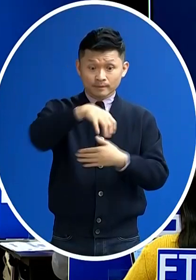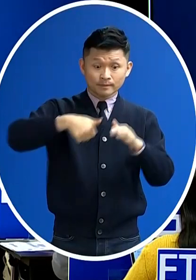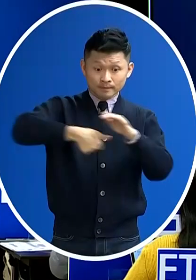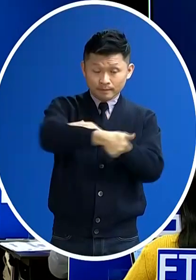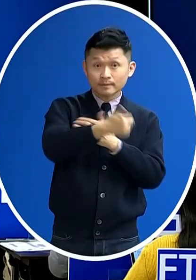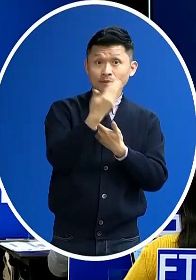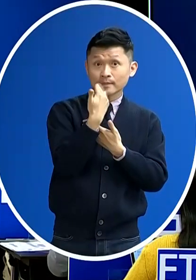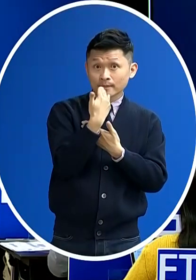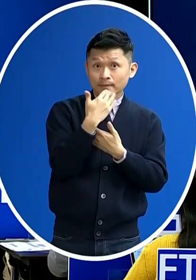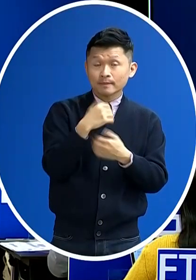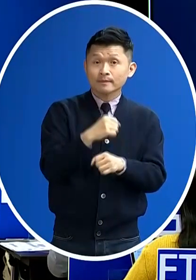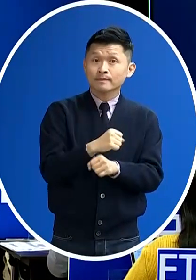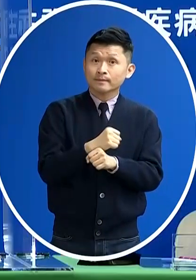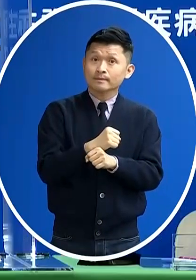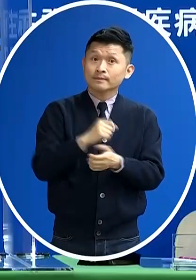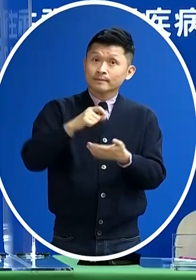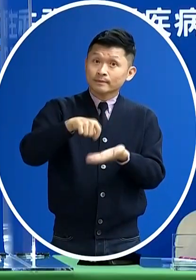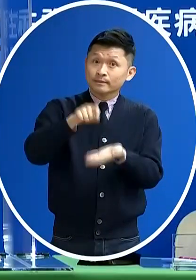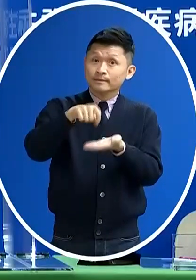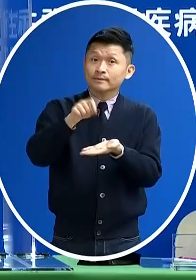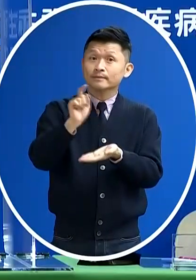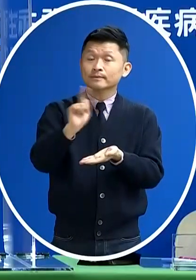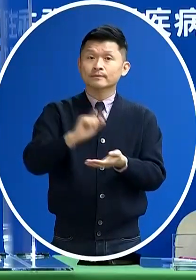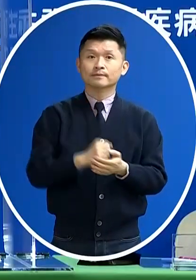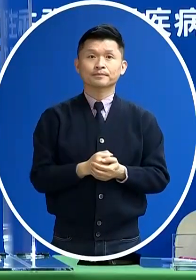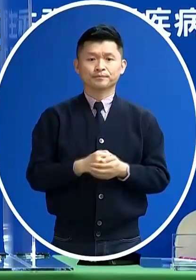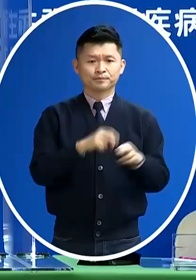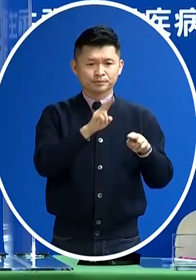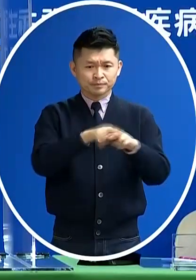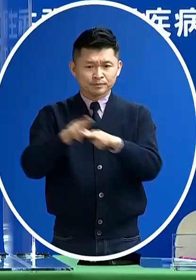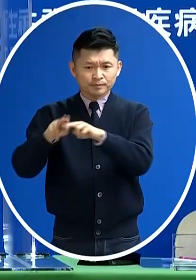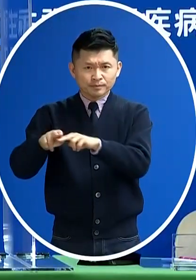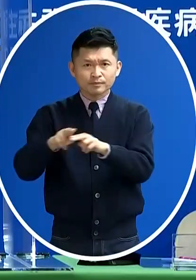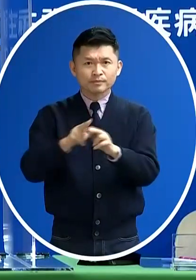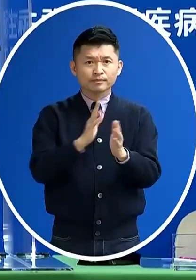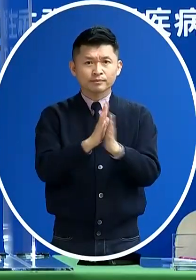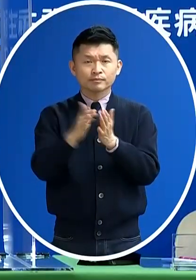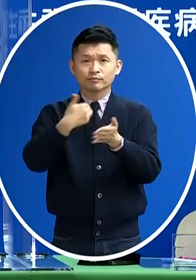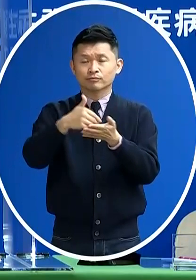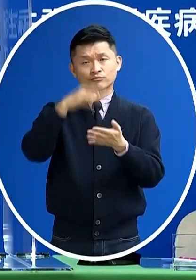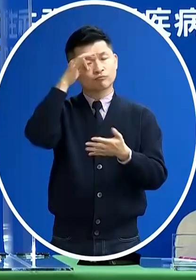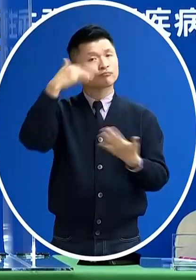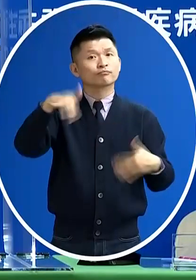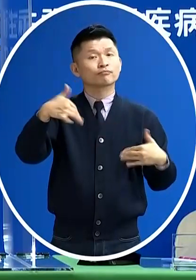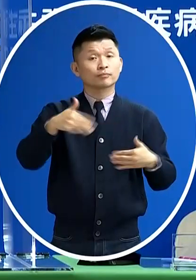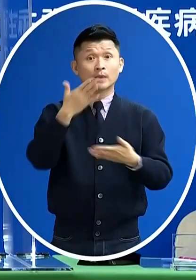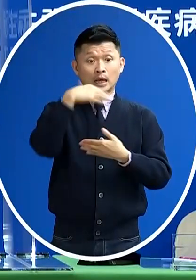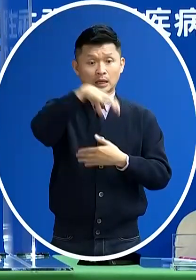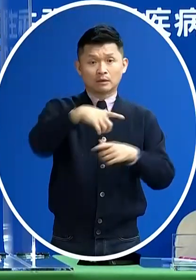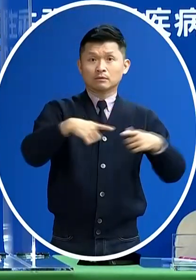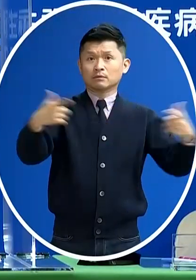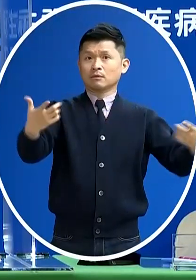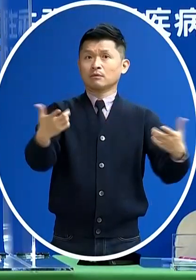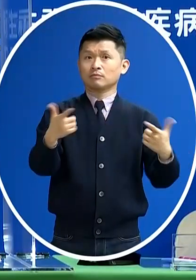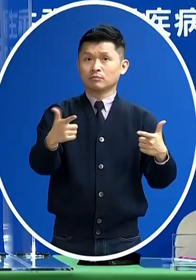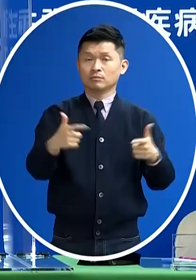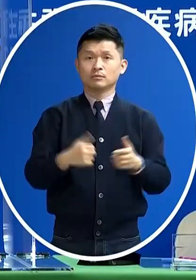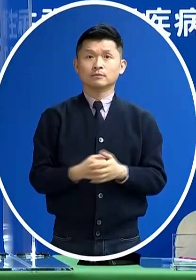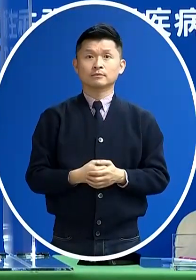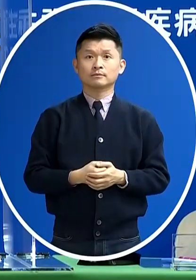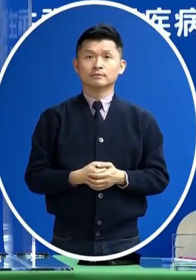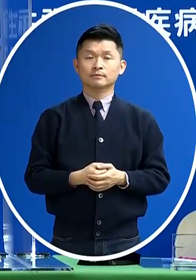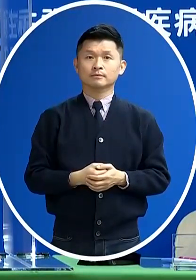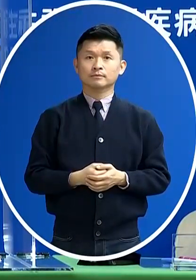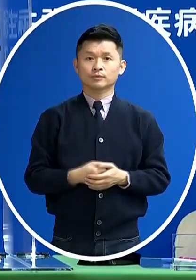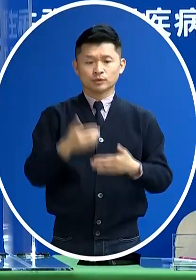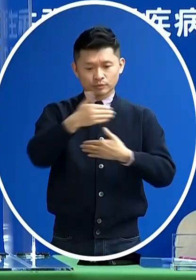议？谢谢。 好，第二，座位图我倒还没看到，不过这餐厅的规模没有那么大了哈，所以相对的可能